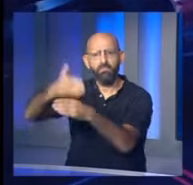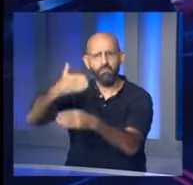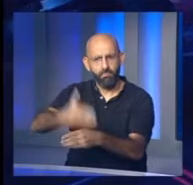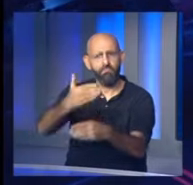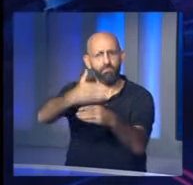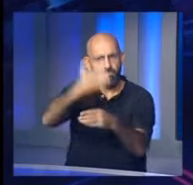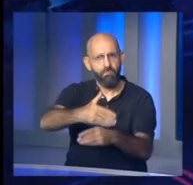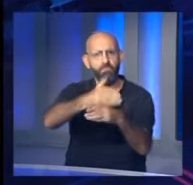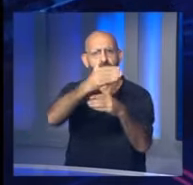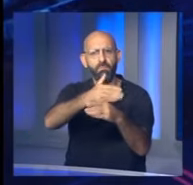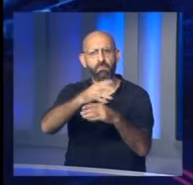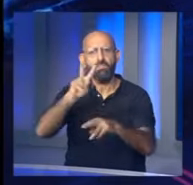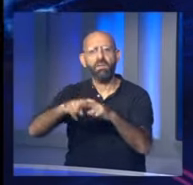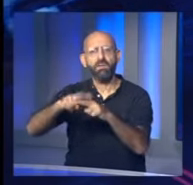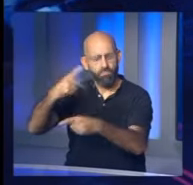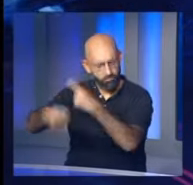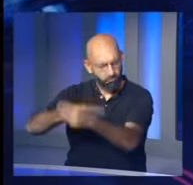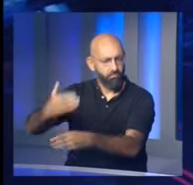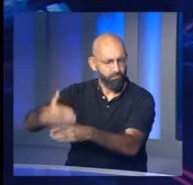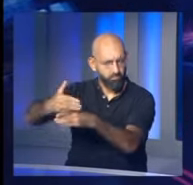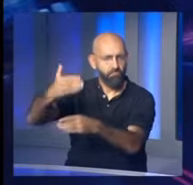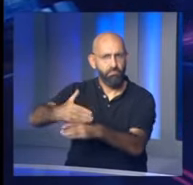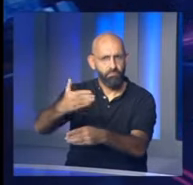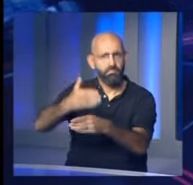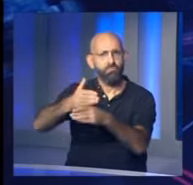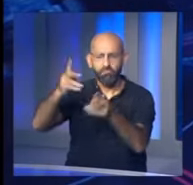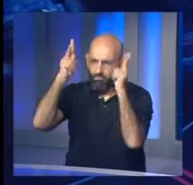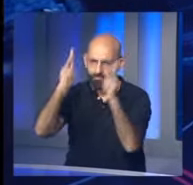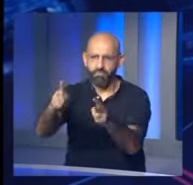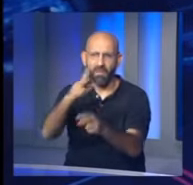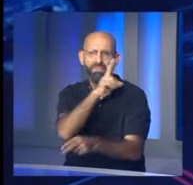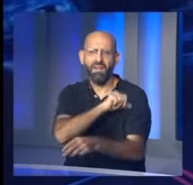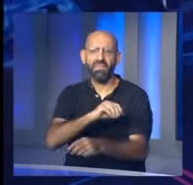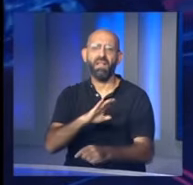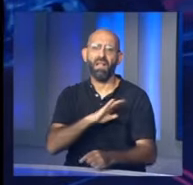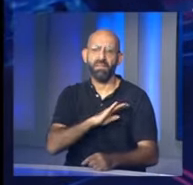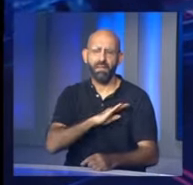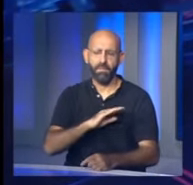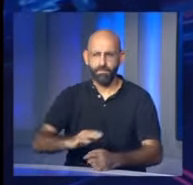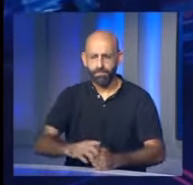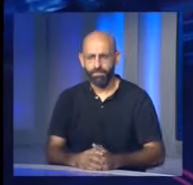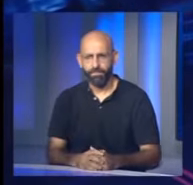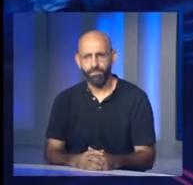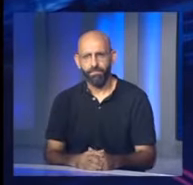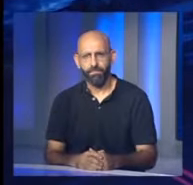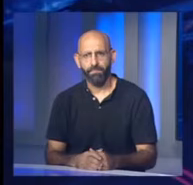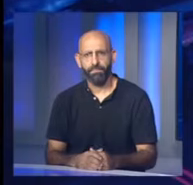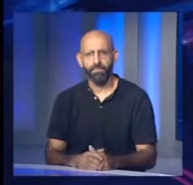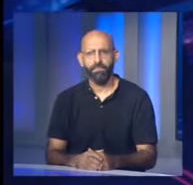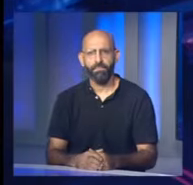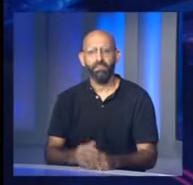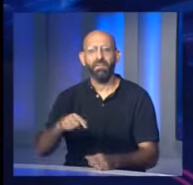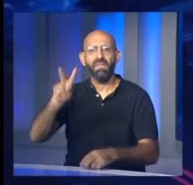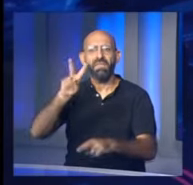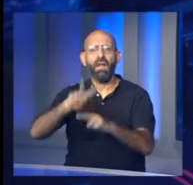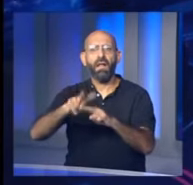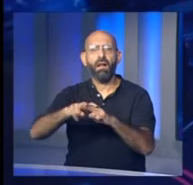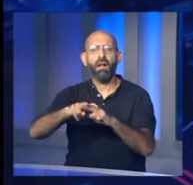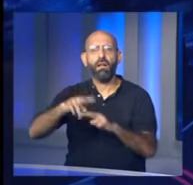عليها مقر الاونر في القدس وتخصيص لبناء وحدات استيطان